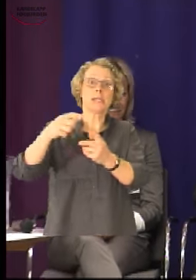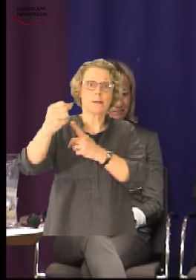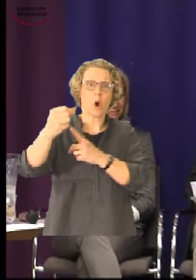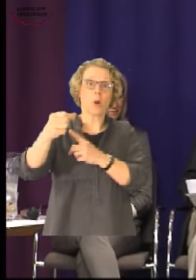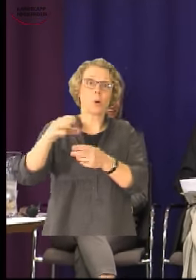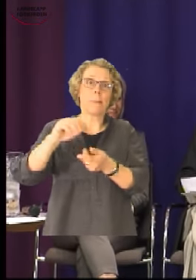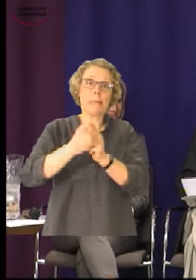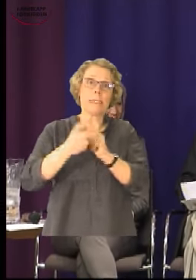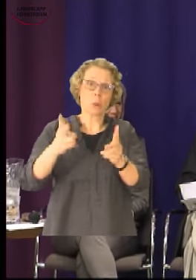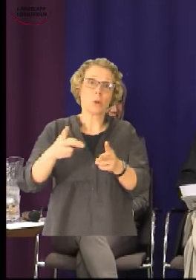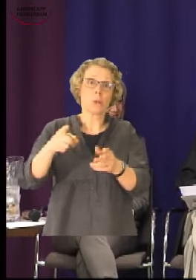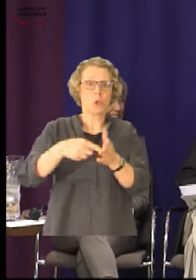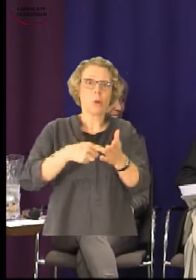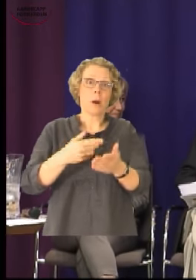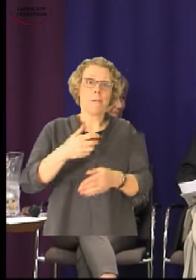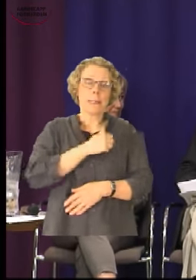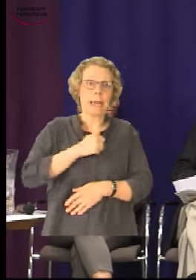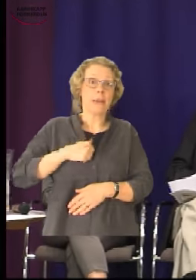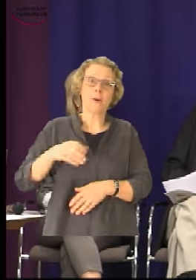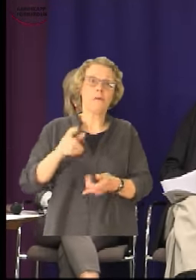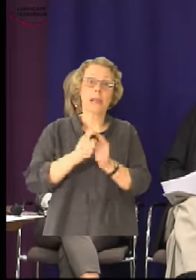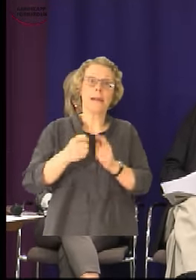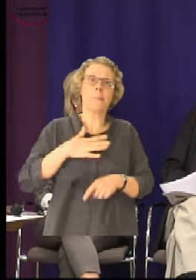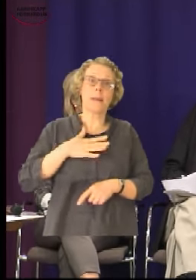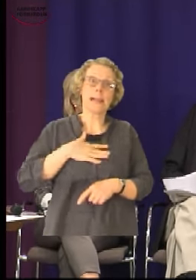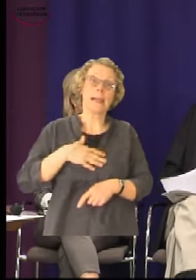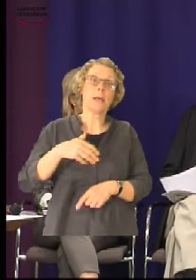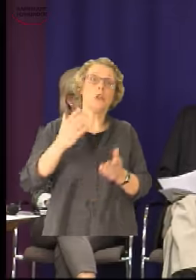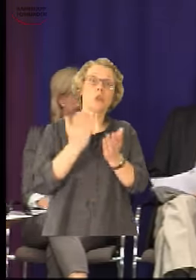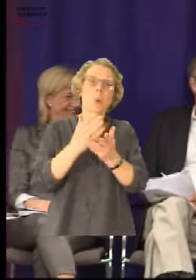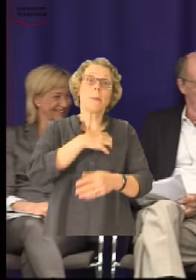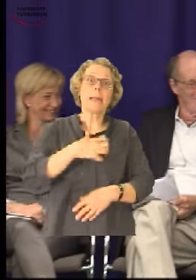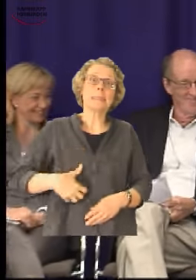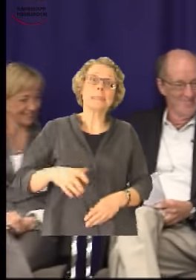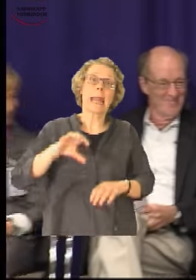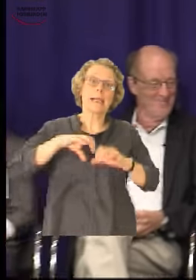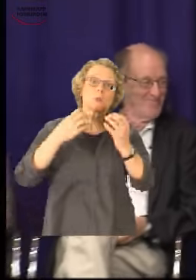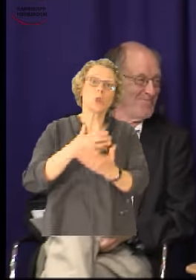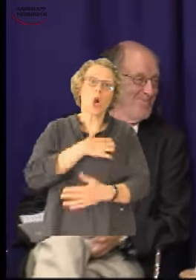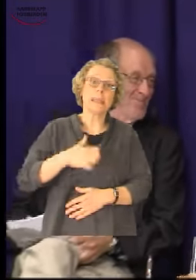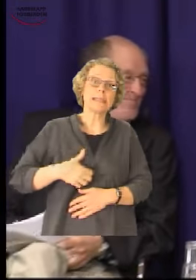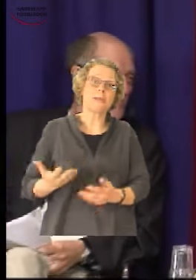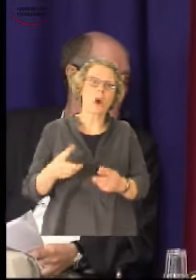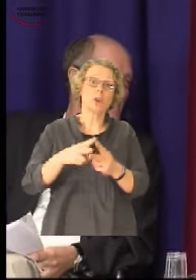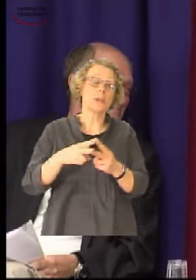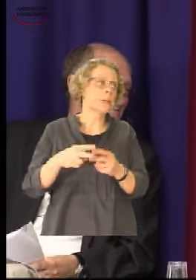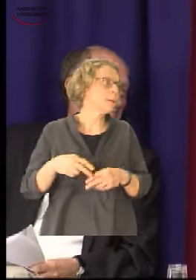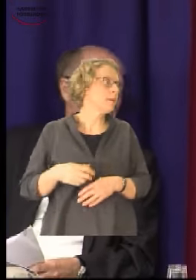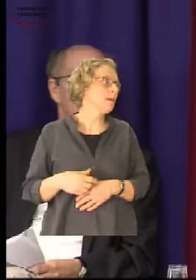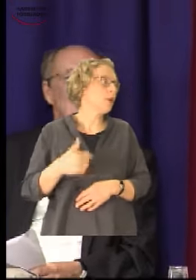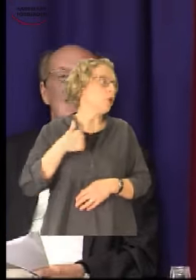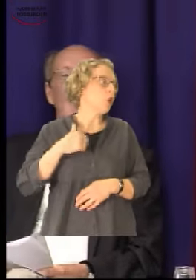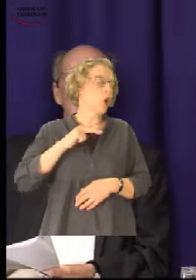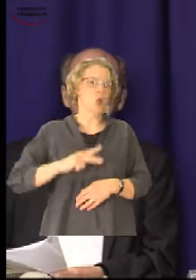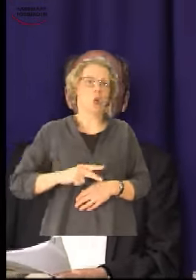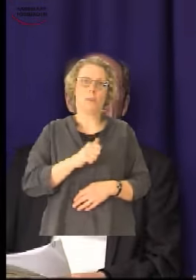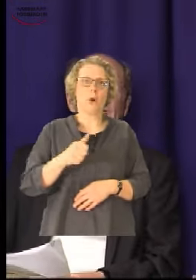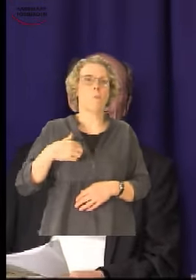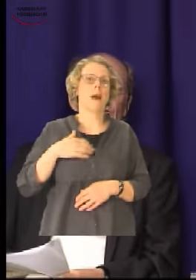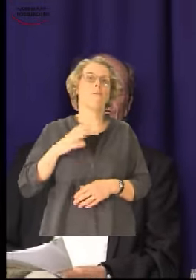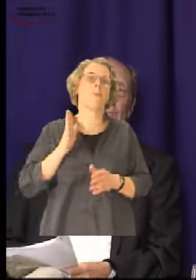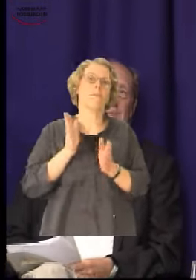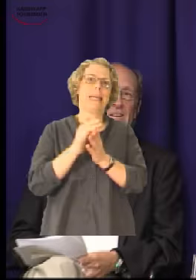regering, vad vill du bli, skolminister eller socialminister? Jag är nöjd om jag får sitta i regeringen. Ja